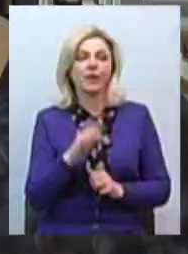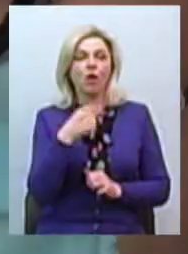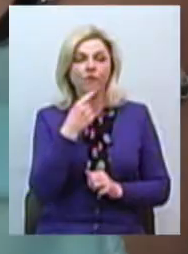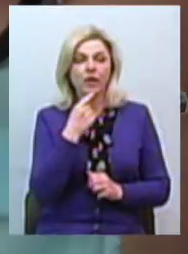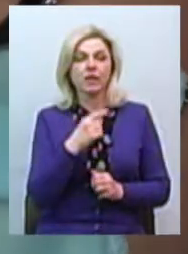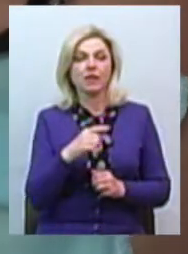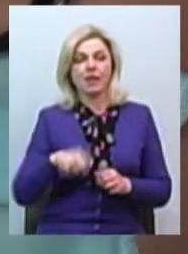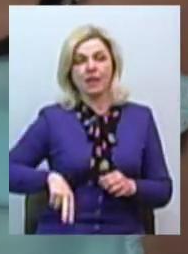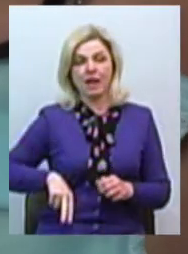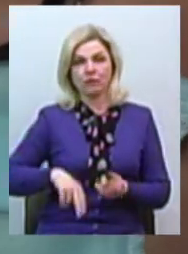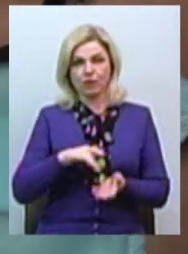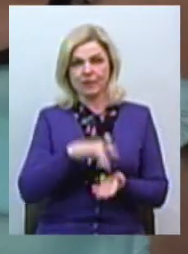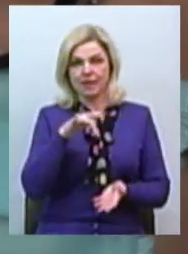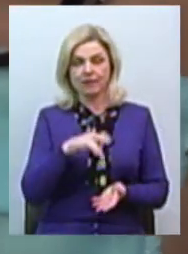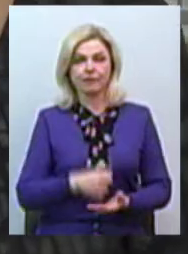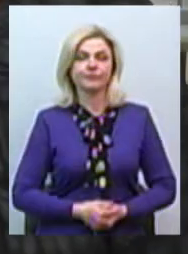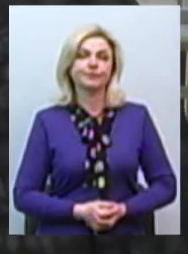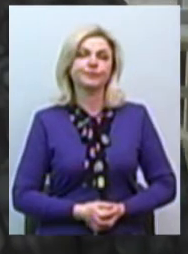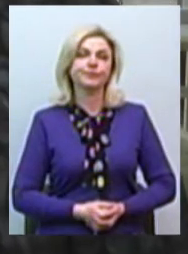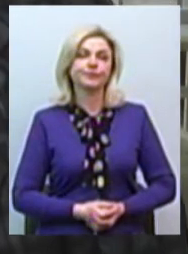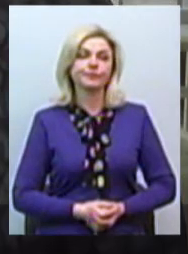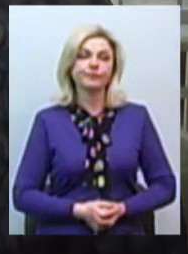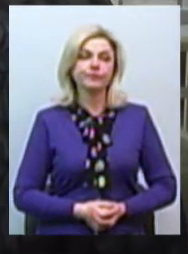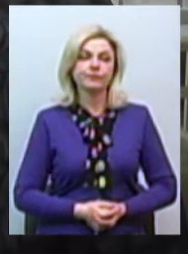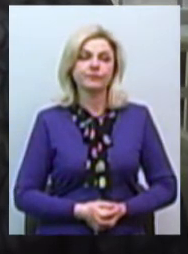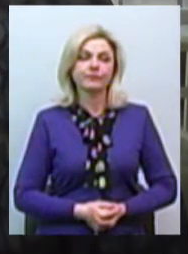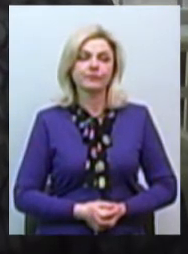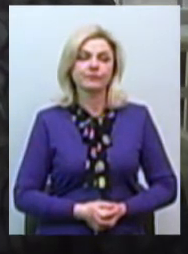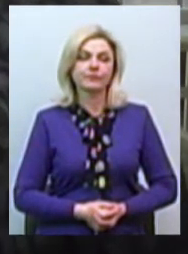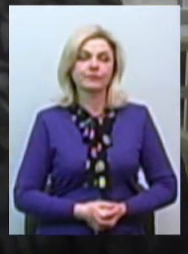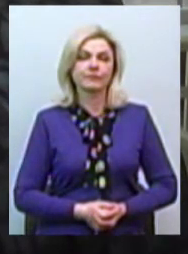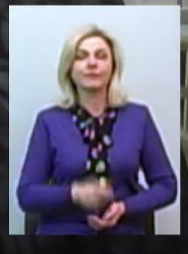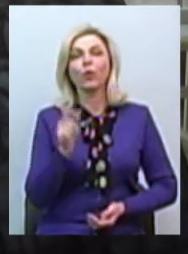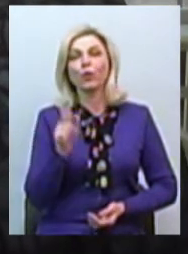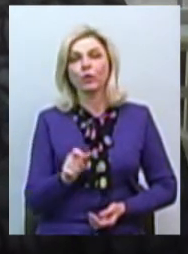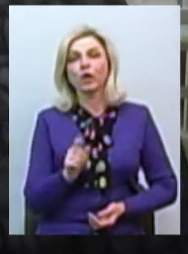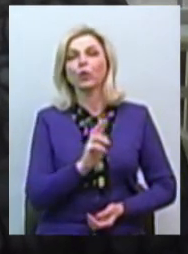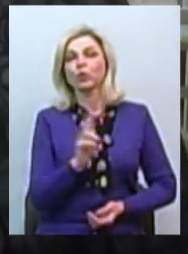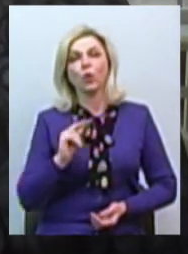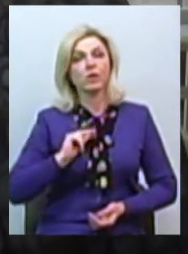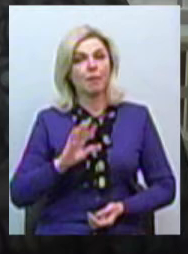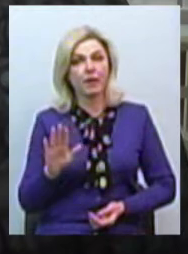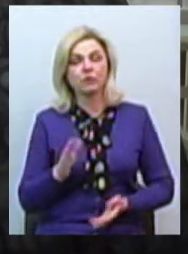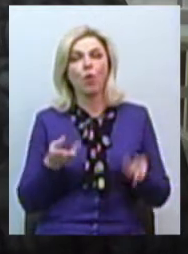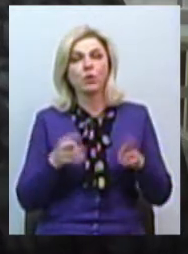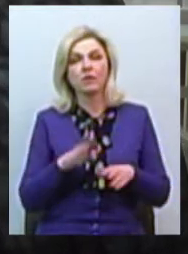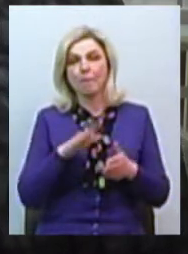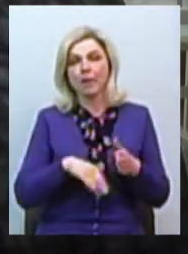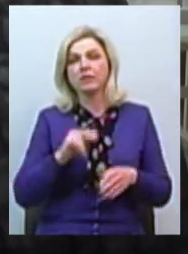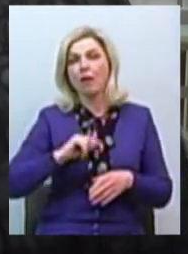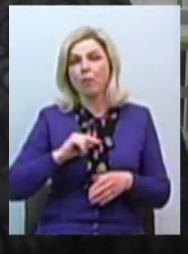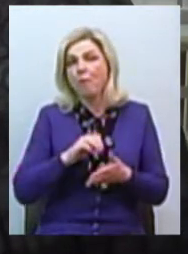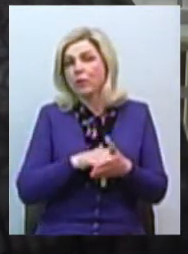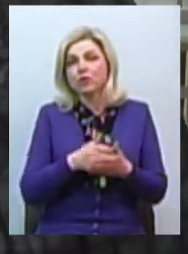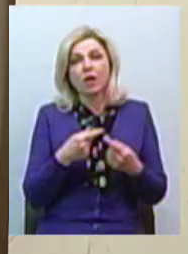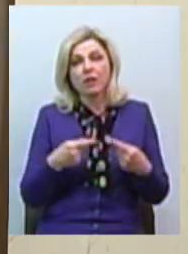центру зайнятості Людмила Алпєєва. Людина, яка не працює, залишилась без роботи з якихось причин або давно